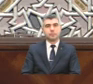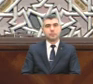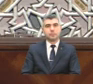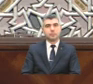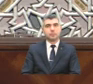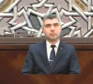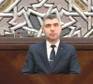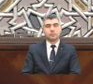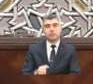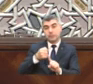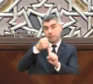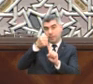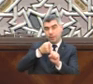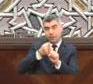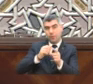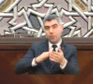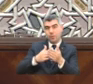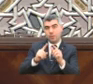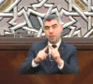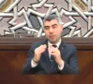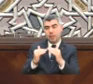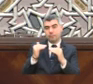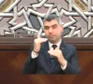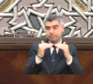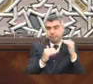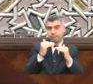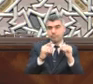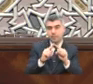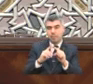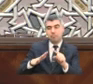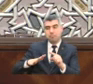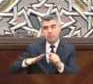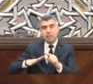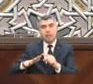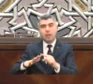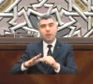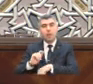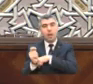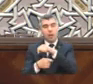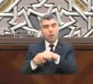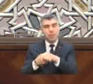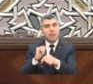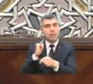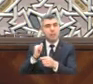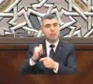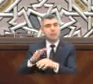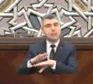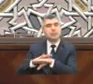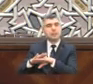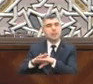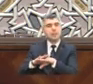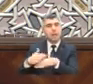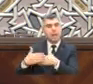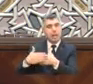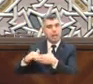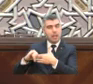وفي إطار المجهودات الرامية إلى حد من الفوارق الاجتماعية والمجالية في مجال الصحة وتعزيز لسياسة القرب، عملت الوزارة